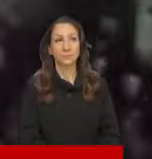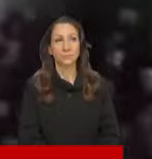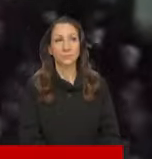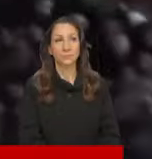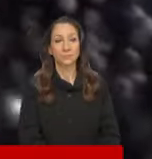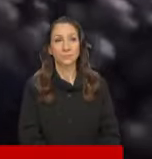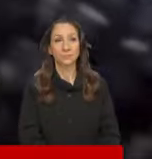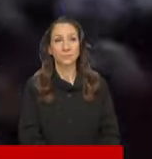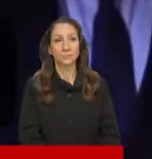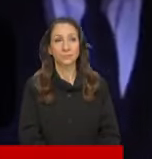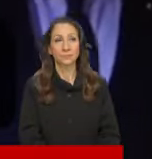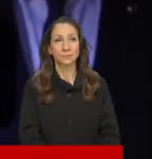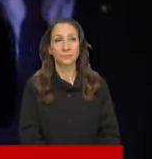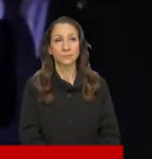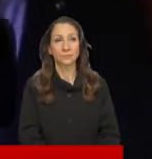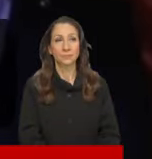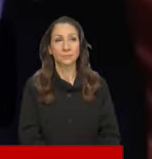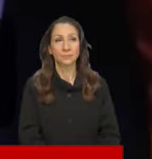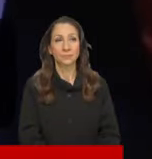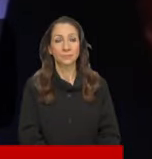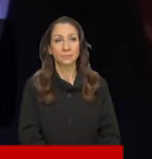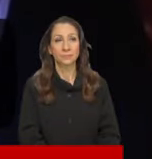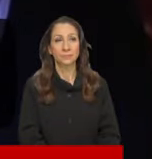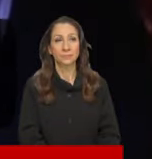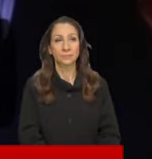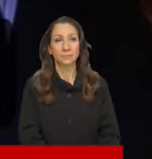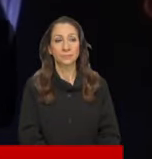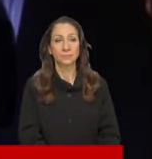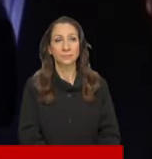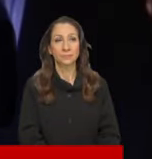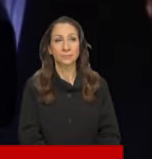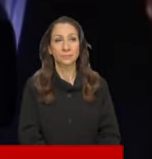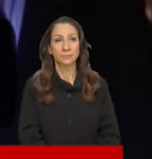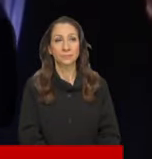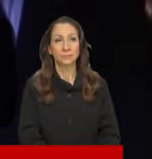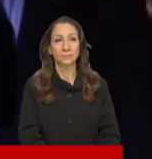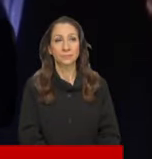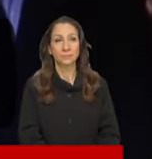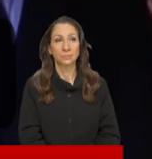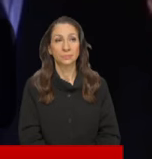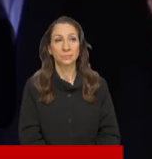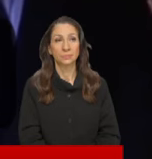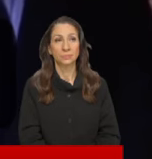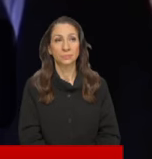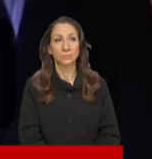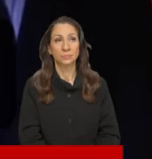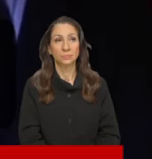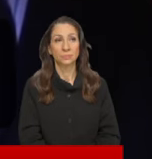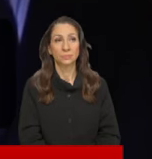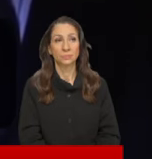Yazık yazık PKK'lılar Belçika'da Türklere saldırıyorlar hepsini